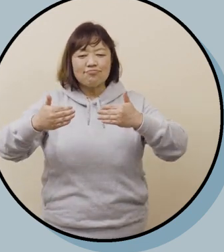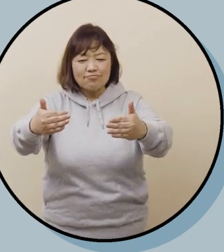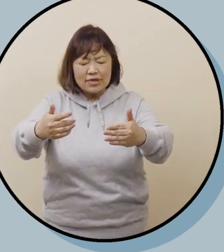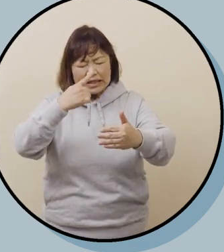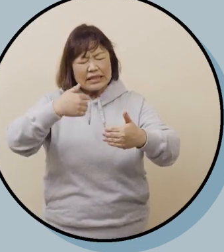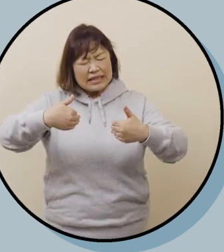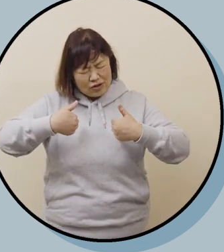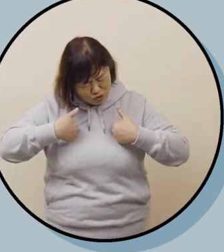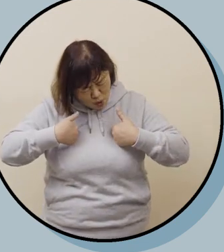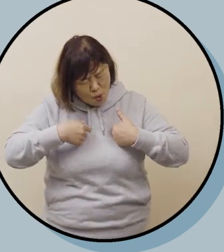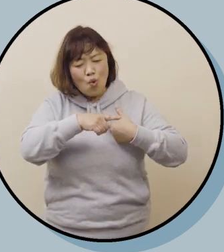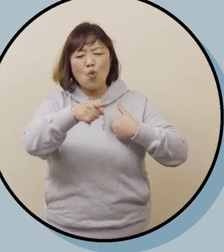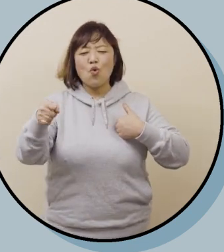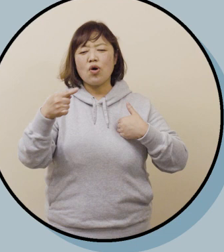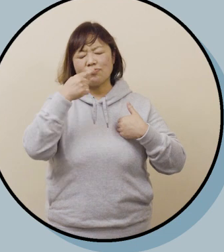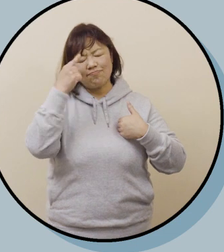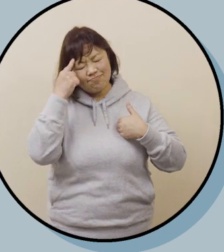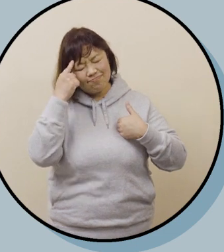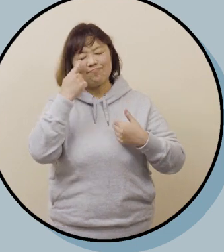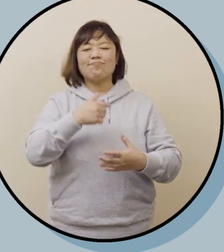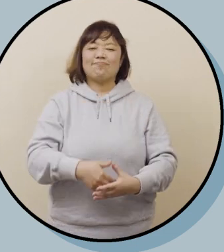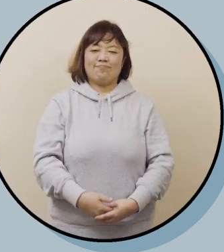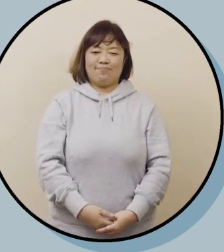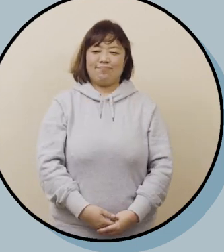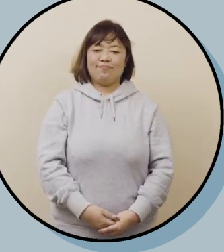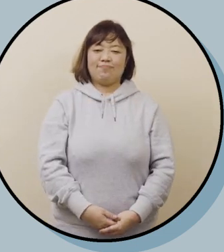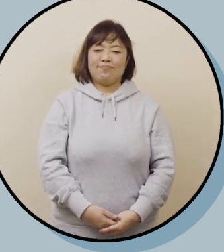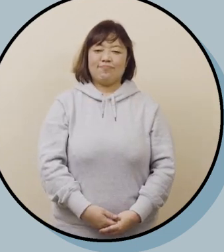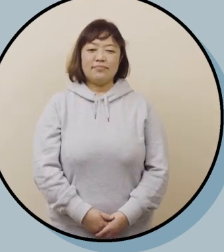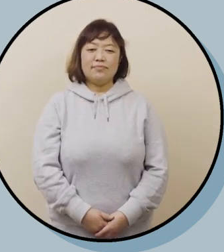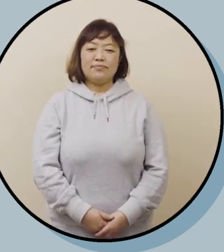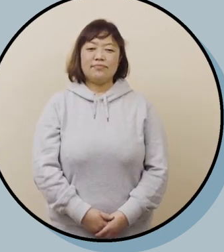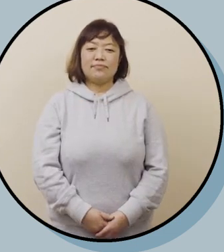という風には思っています